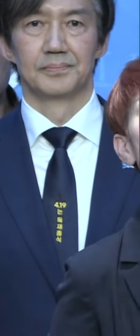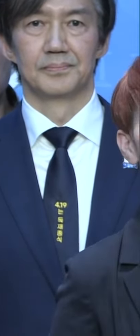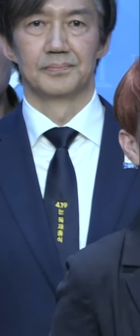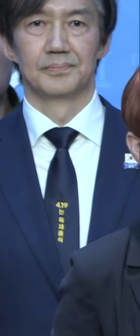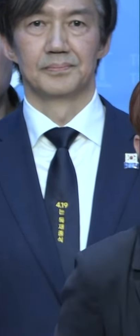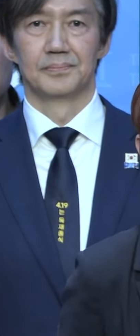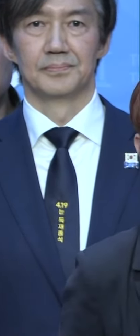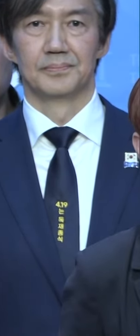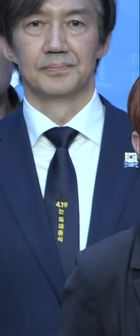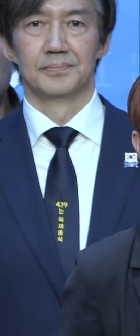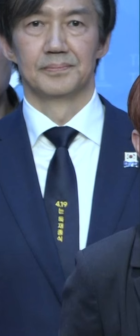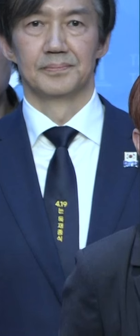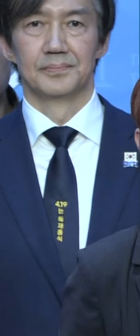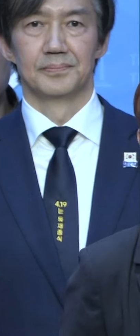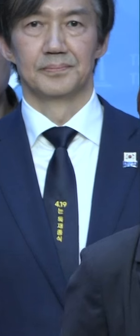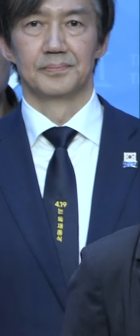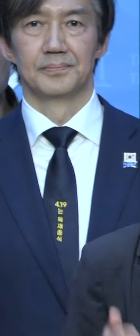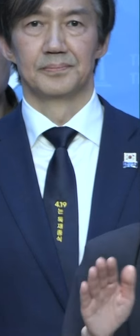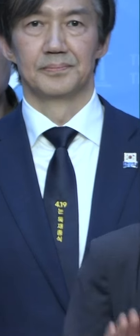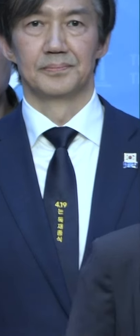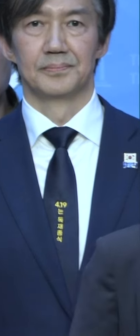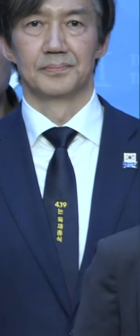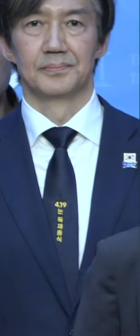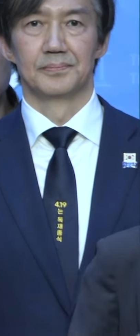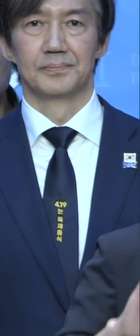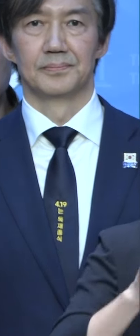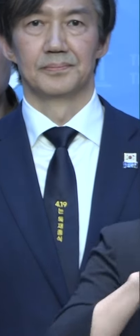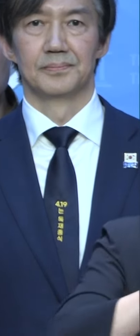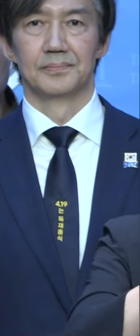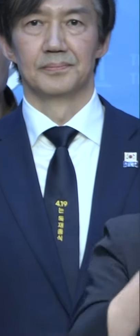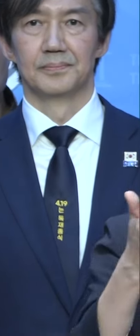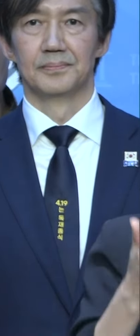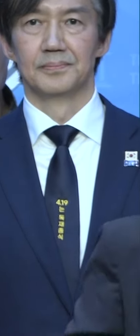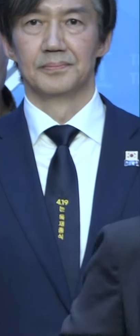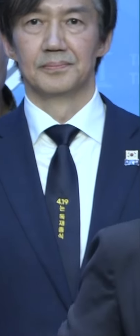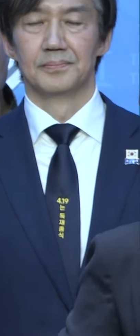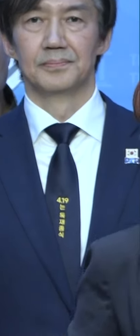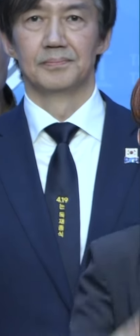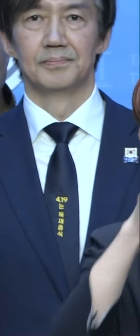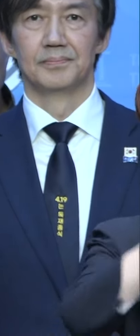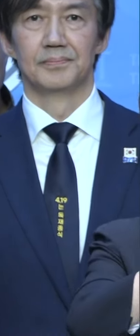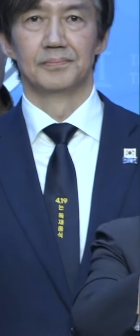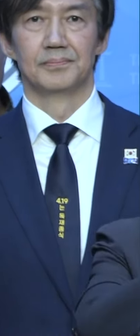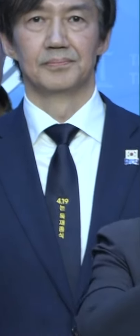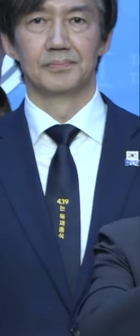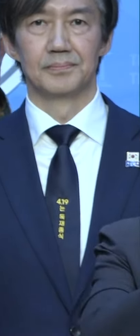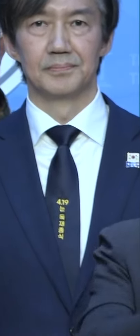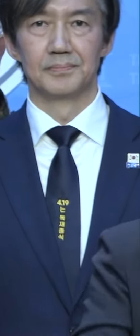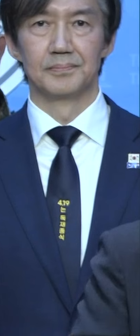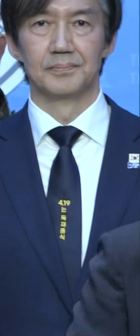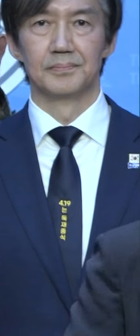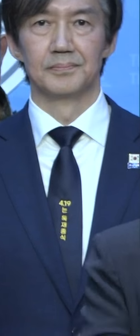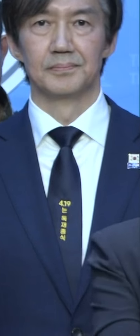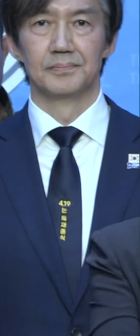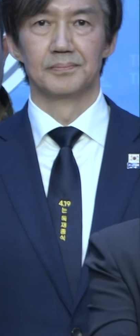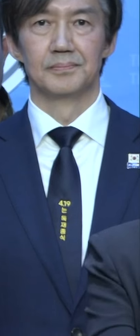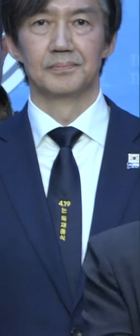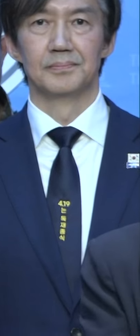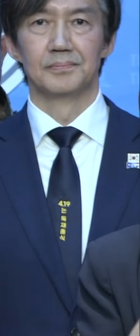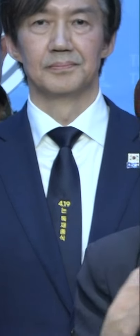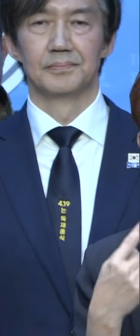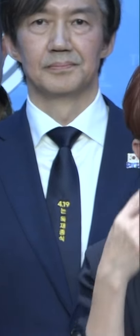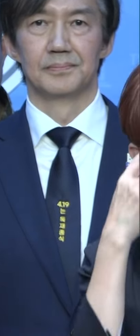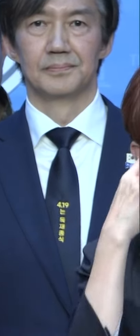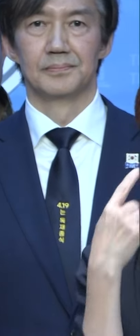명했을 것입니다 그런데 어느덧 국민들의 사랑을 받아서 대통령이 되어버린 스타검사 윤석열은 완전히 다른 판단을